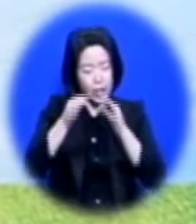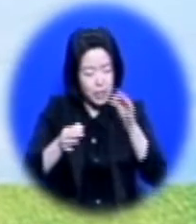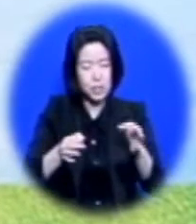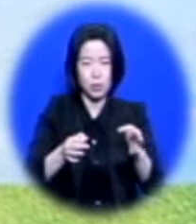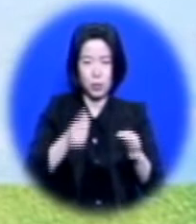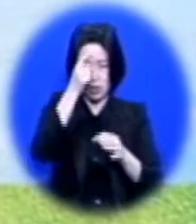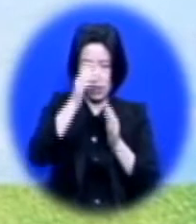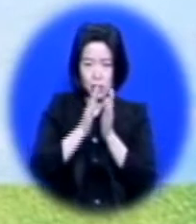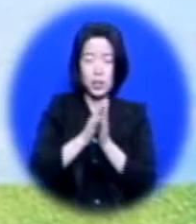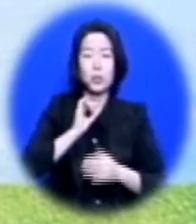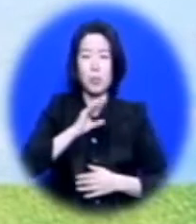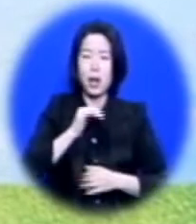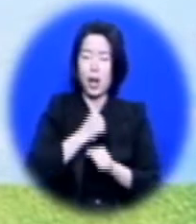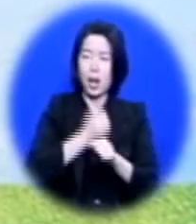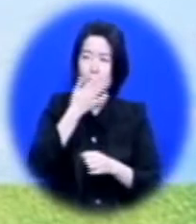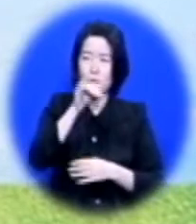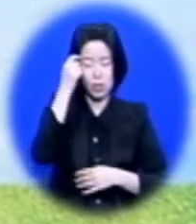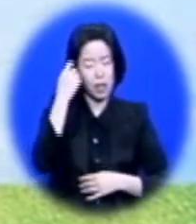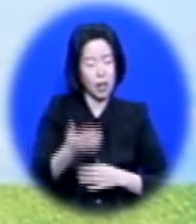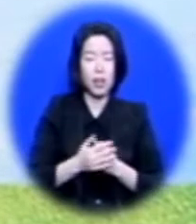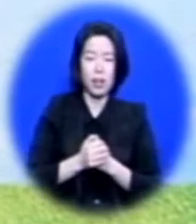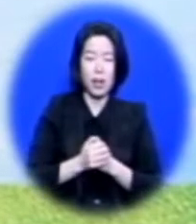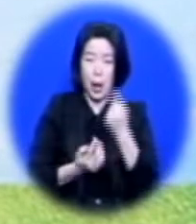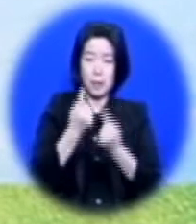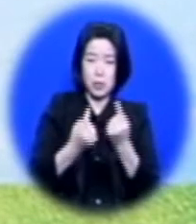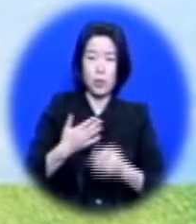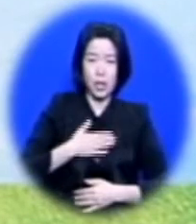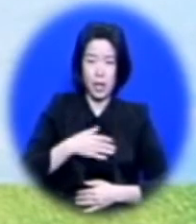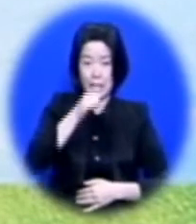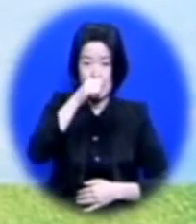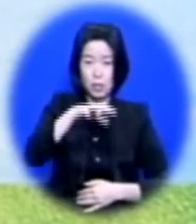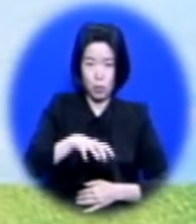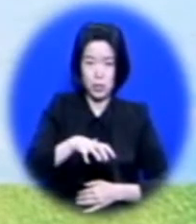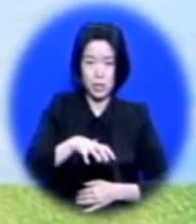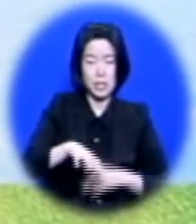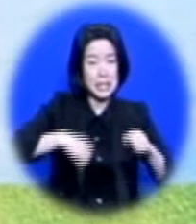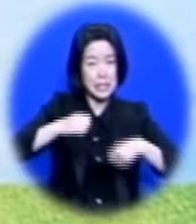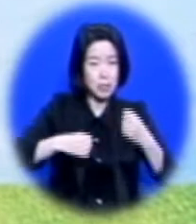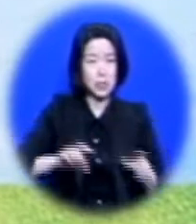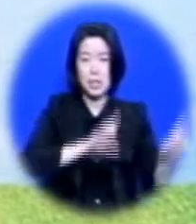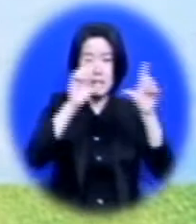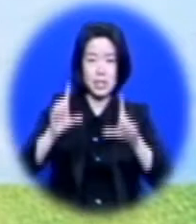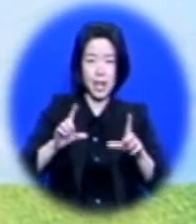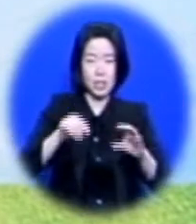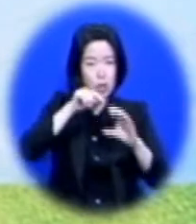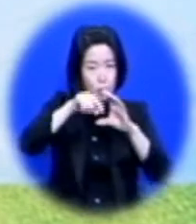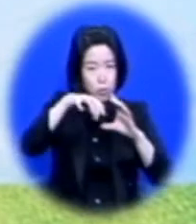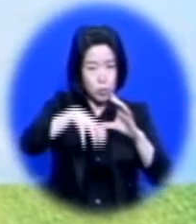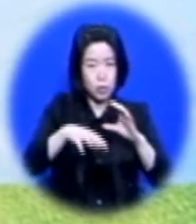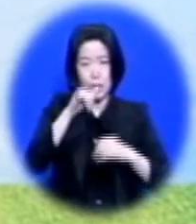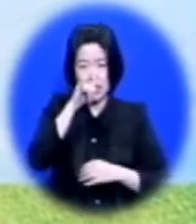기도만 하고 있어야 되나 비록 자기가 지금 있는 것이 짐승들이 나사는 굴속에 와